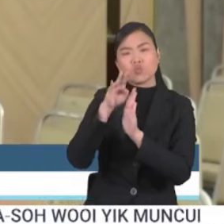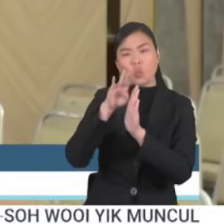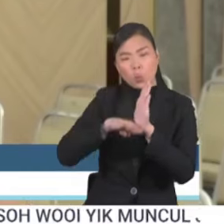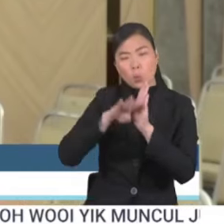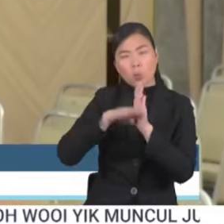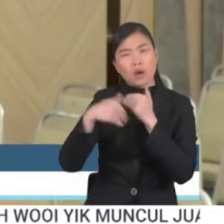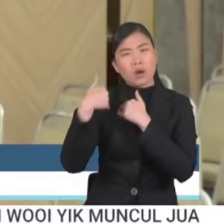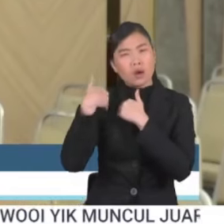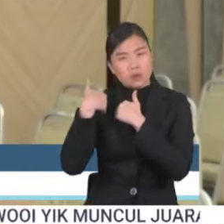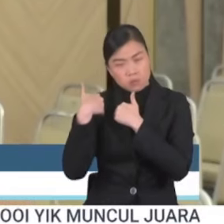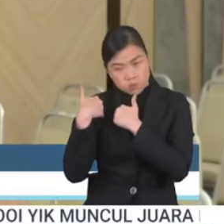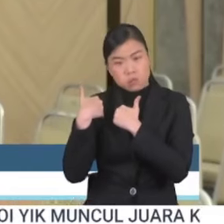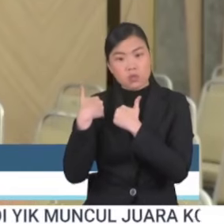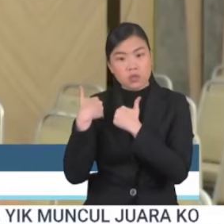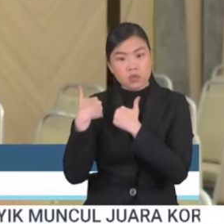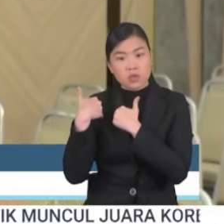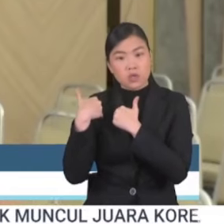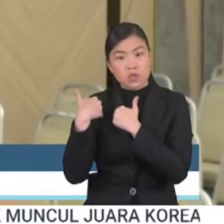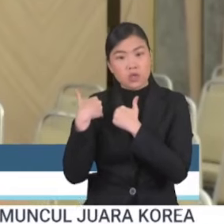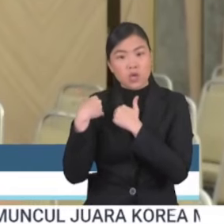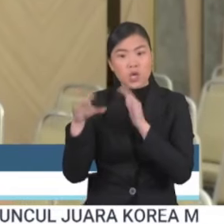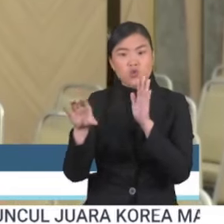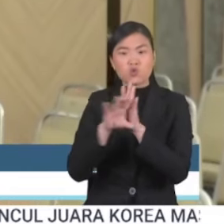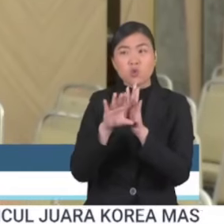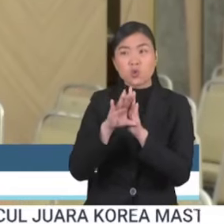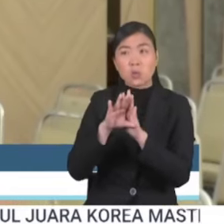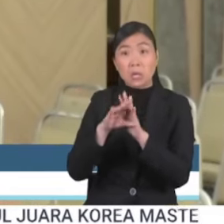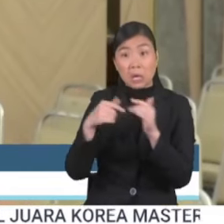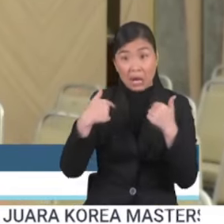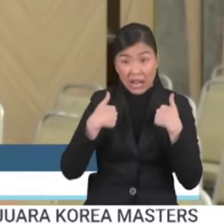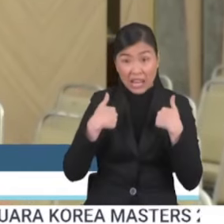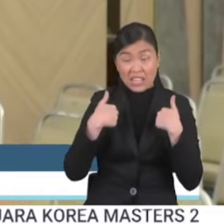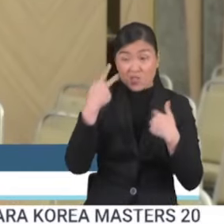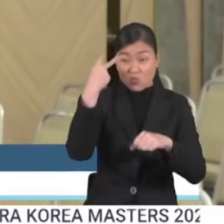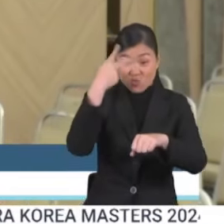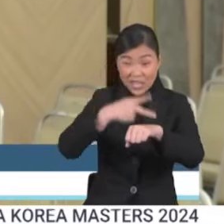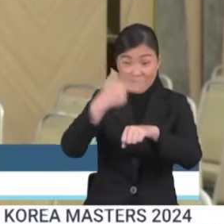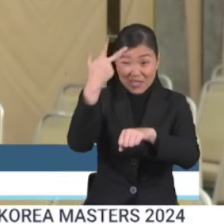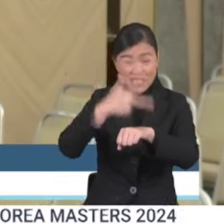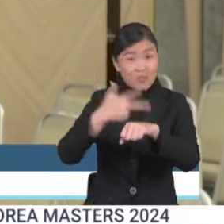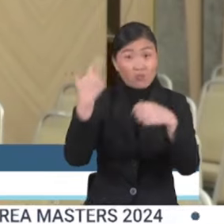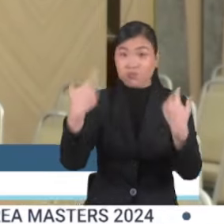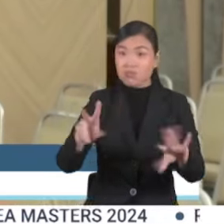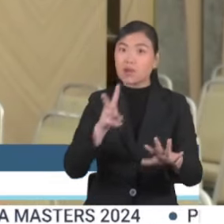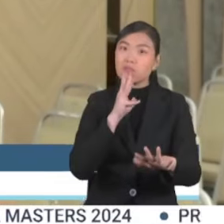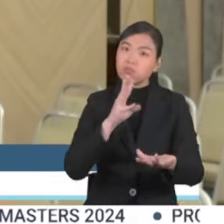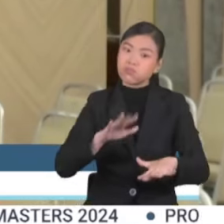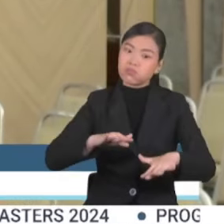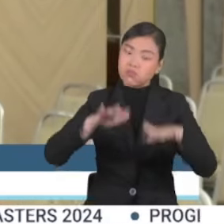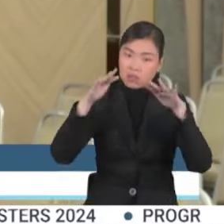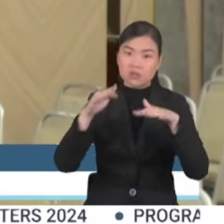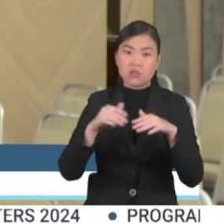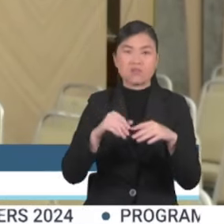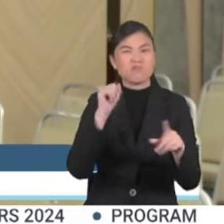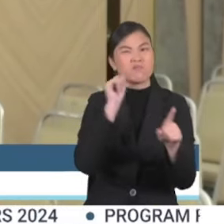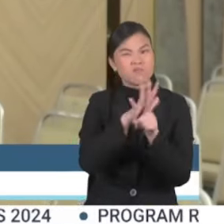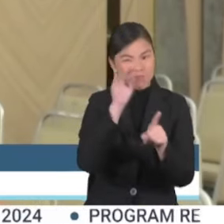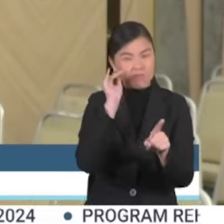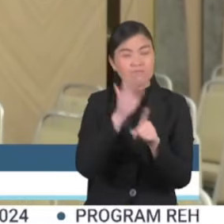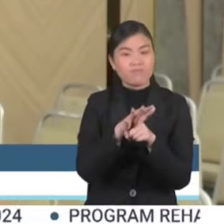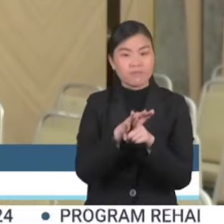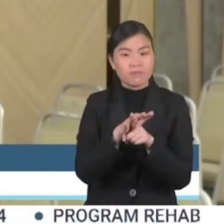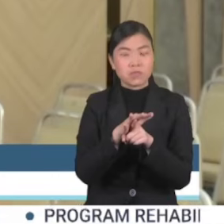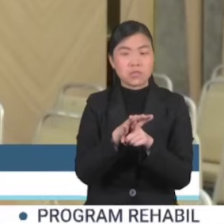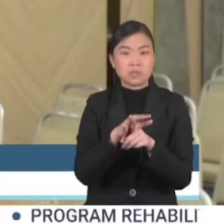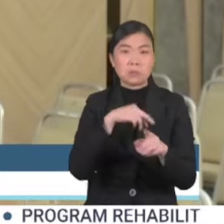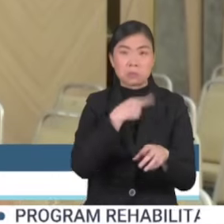kita macam saya ni tenggelam 2-3 kalung. Kos lah ni 3 ipuk pertanian pun meningkat. Jadi dengan sedikit sebanyak dengan bantuan ini terima